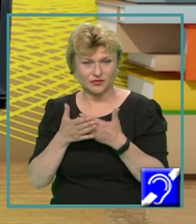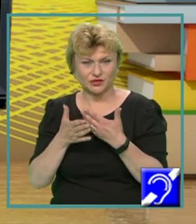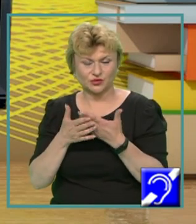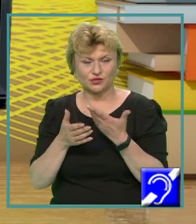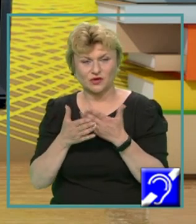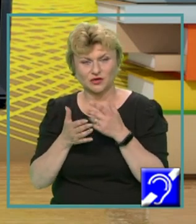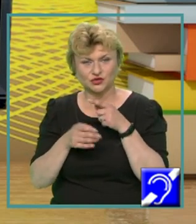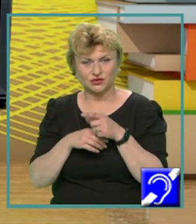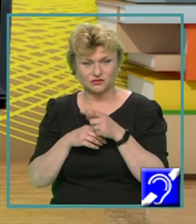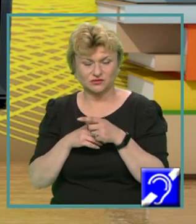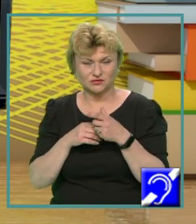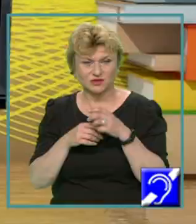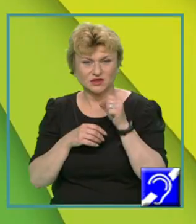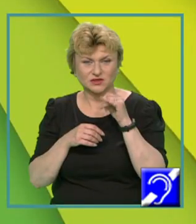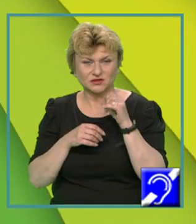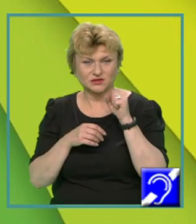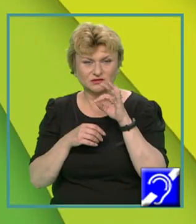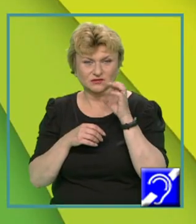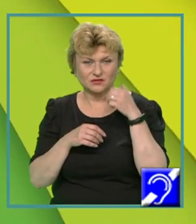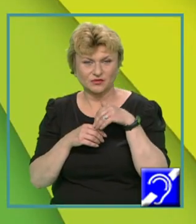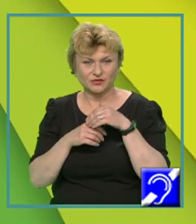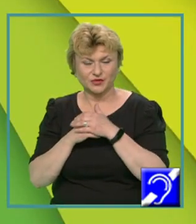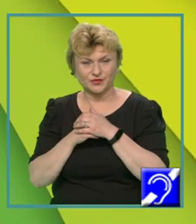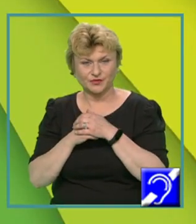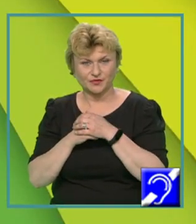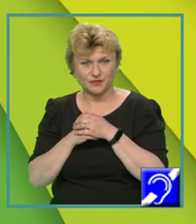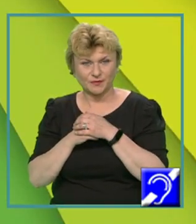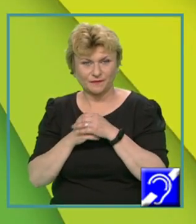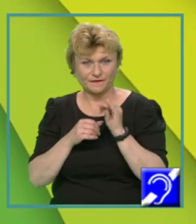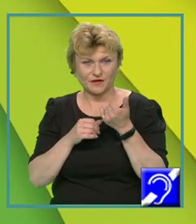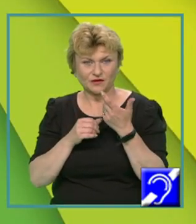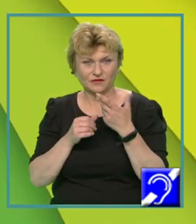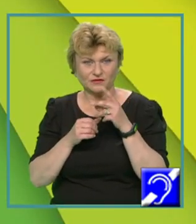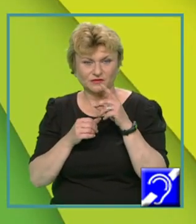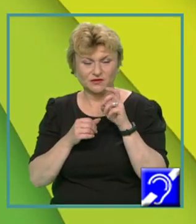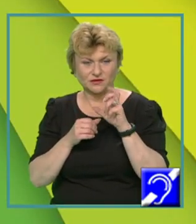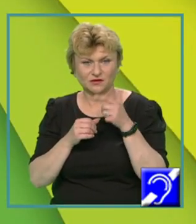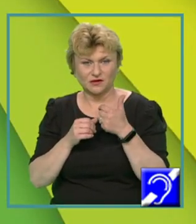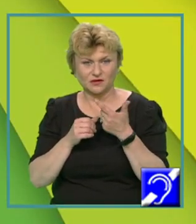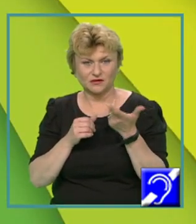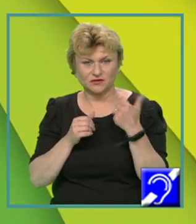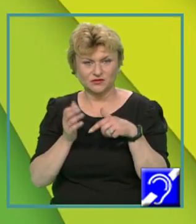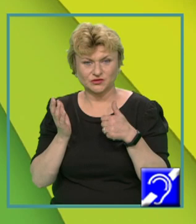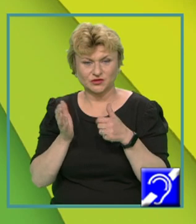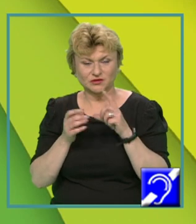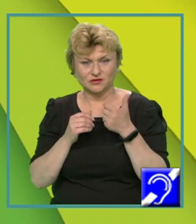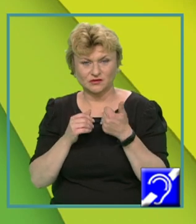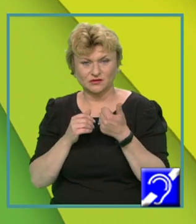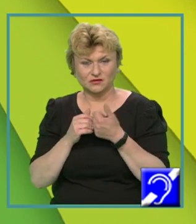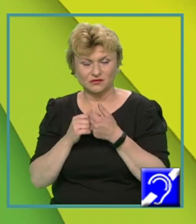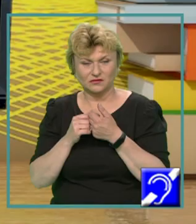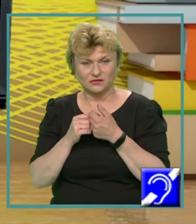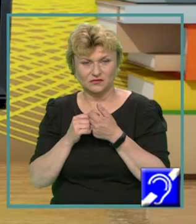fascicul corticospinal. Fasciculele corticonucleare, de la scoarță la, iată, la nucleii nervilor